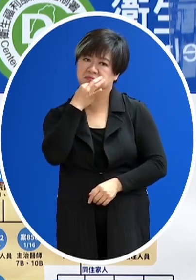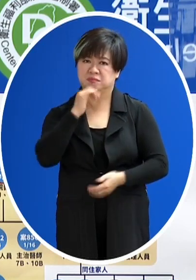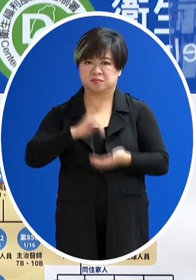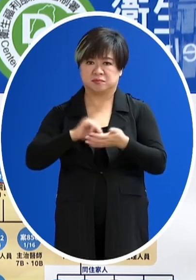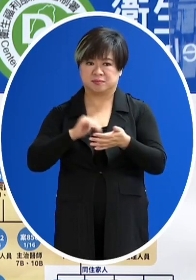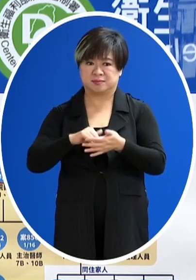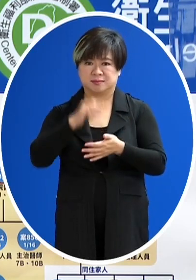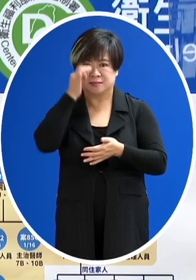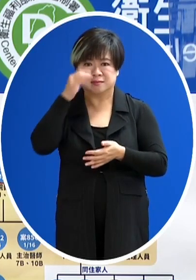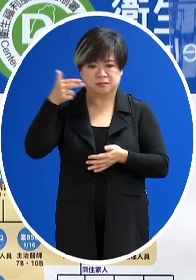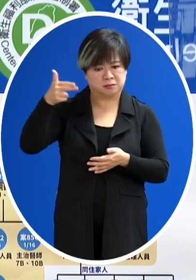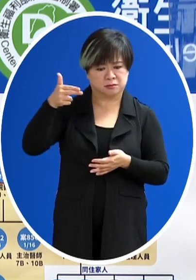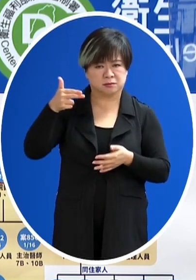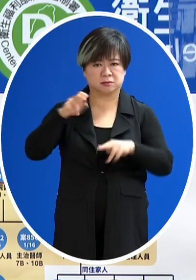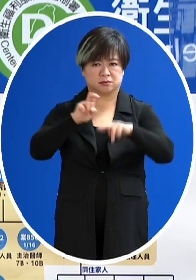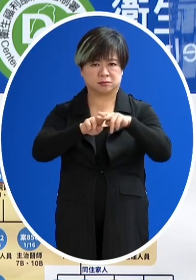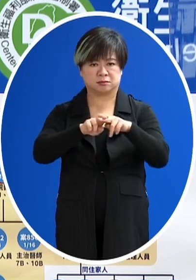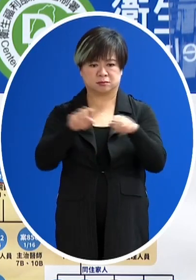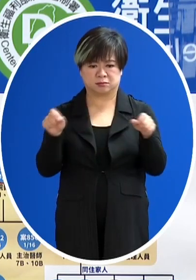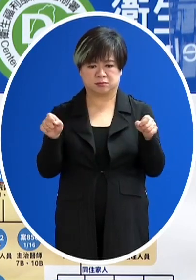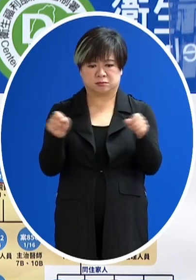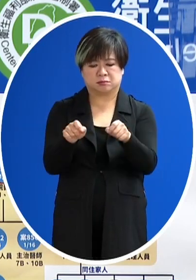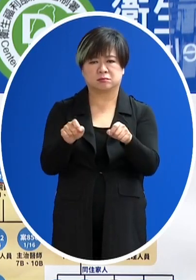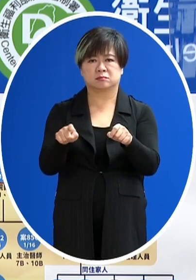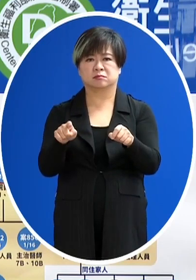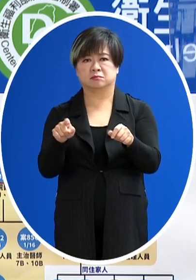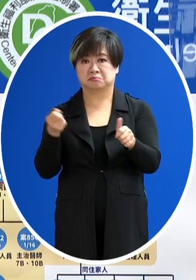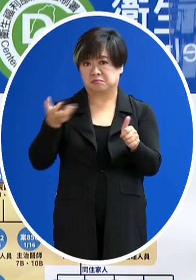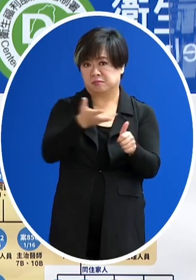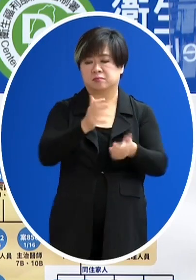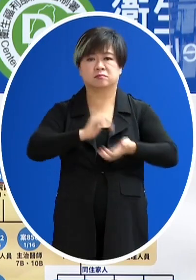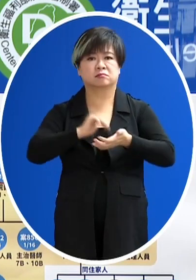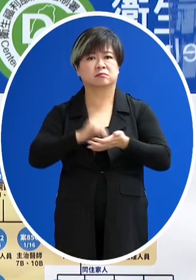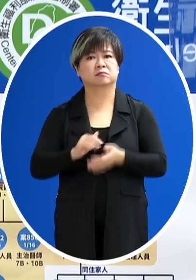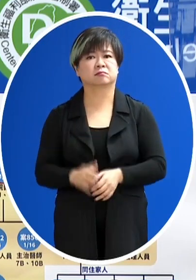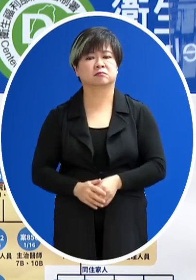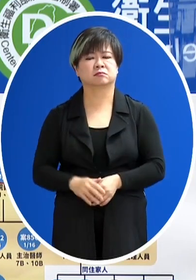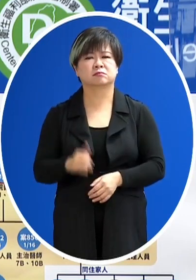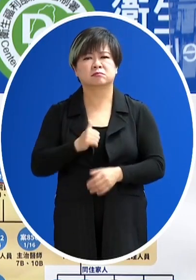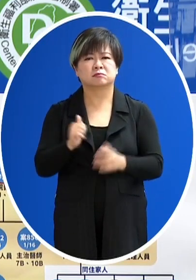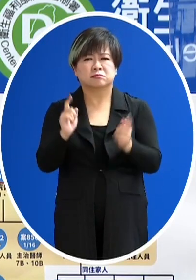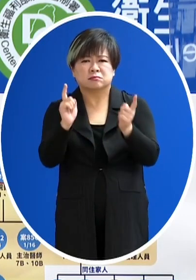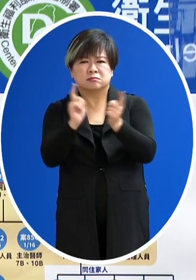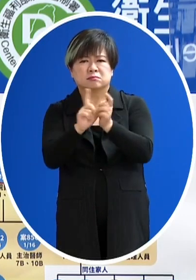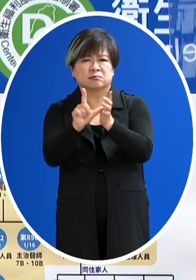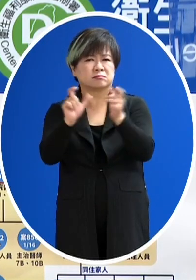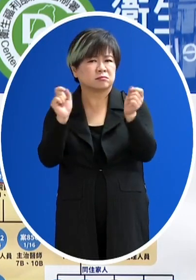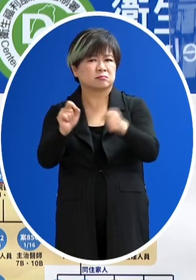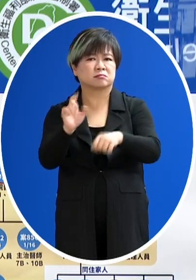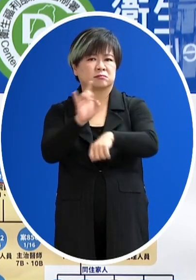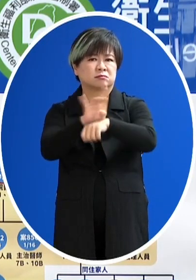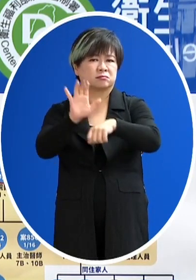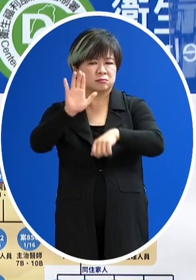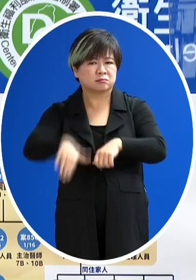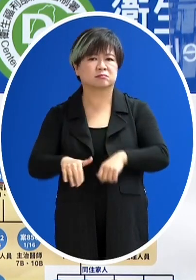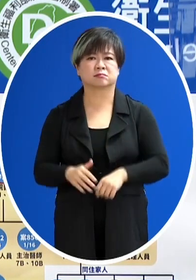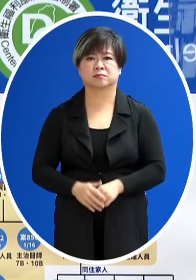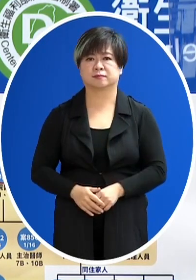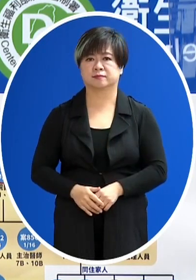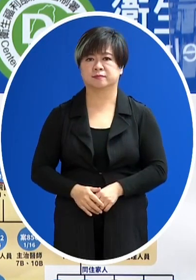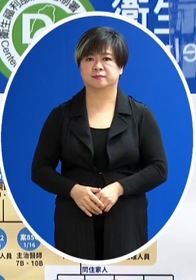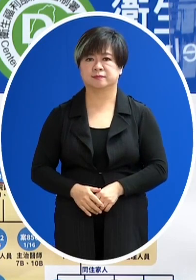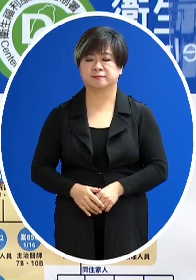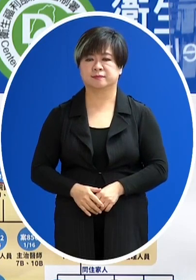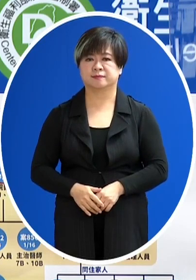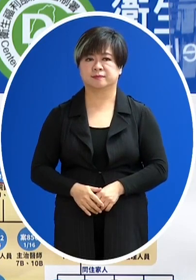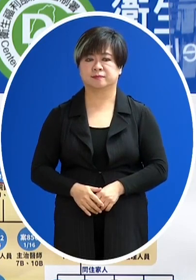单凭这一点就解释。那看起来他们接触的时间绝对不会有超过15分钟了，大概只能这样说。那不过